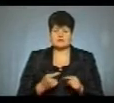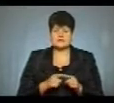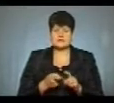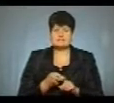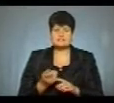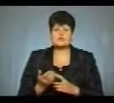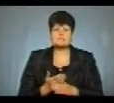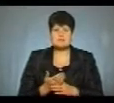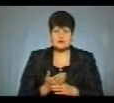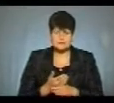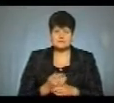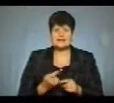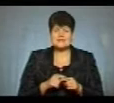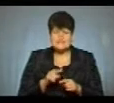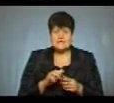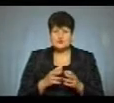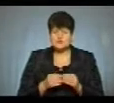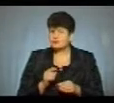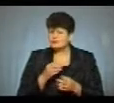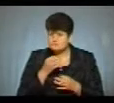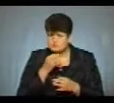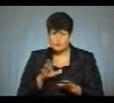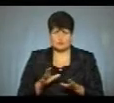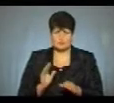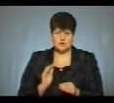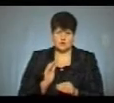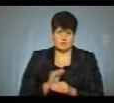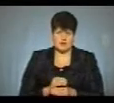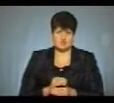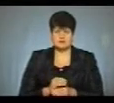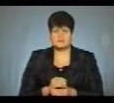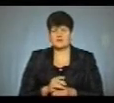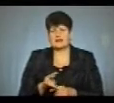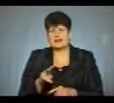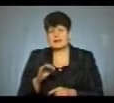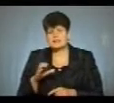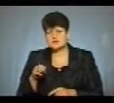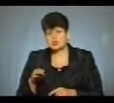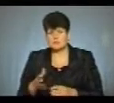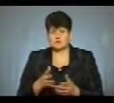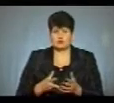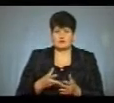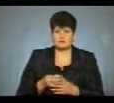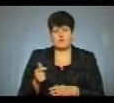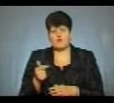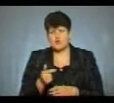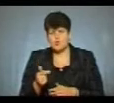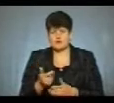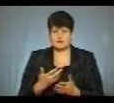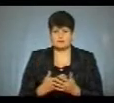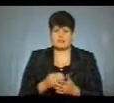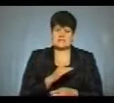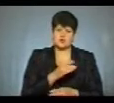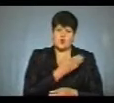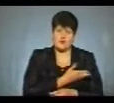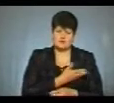і ця сума буде по-любому доплачена. Тобто, якщо в листопаді, то буде вже виплачено в грудні за